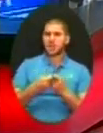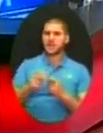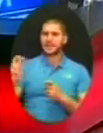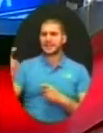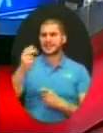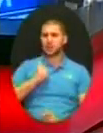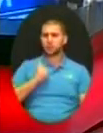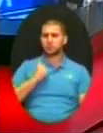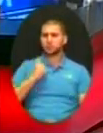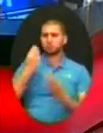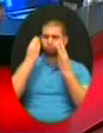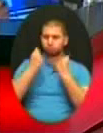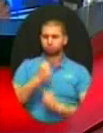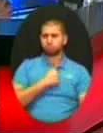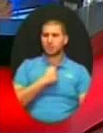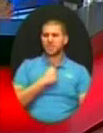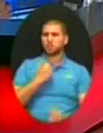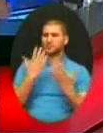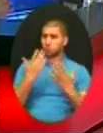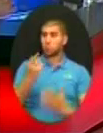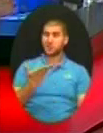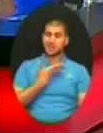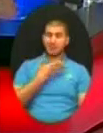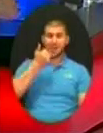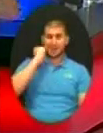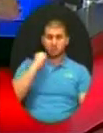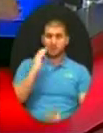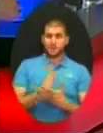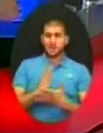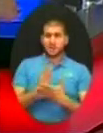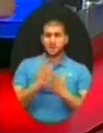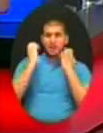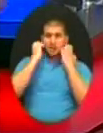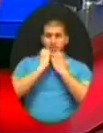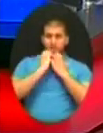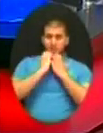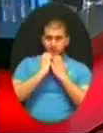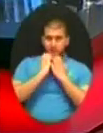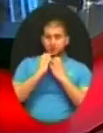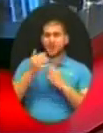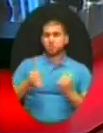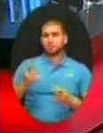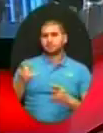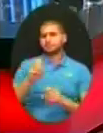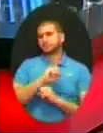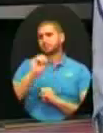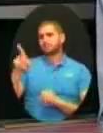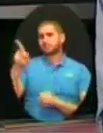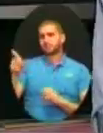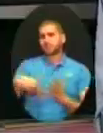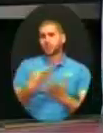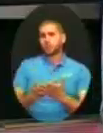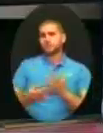בחורי ישיבות. בהחלט. הוא קיבל את זה אתמול מליברמן. העביר את זה ליועץ המשפטי, נכון? הוא היום צפוי להעביר את זה ליועץ